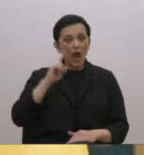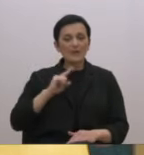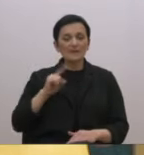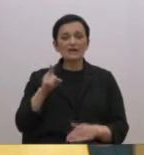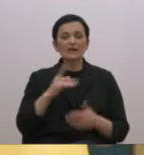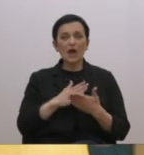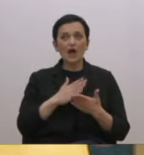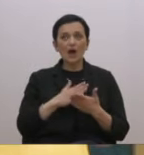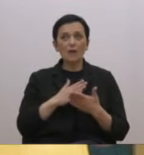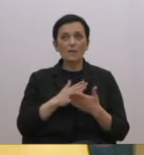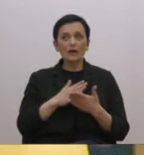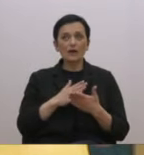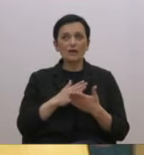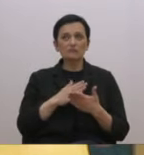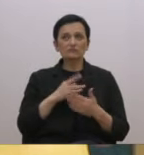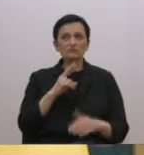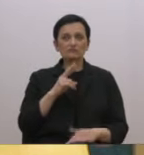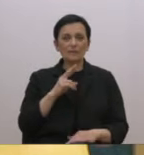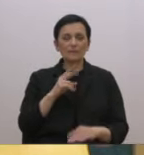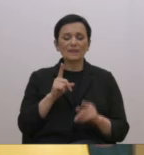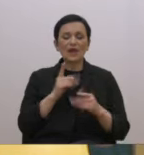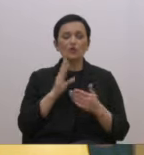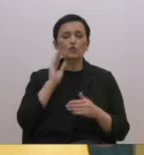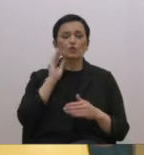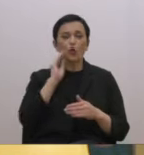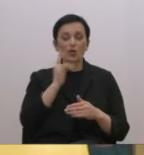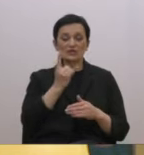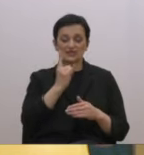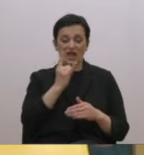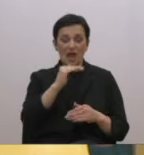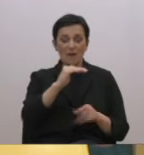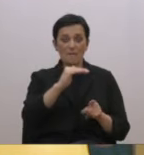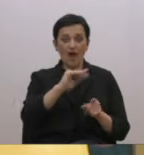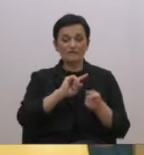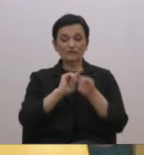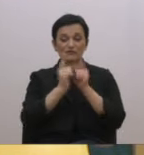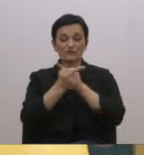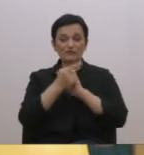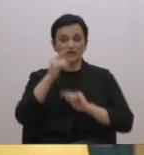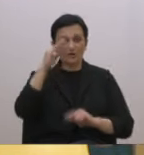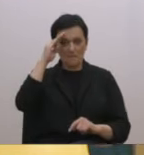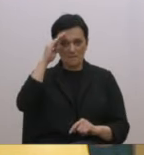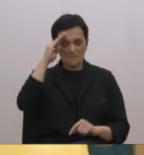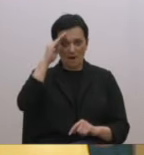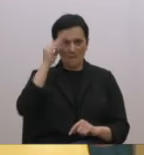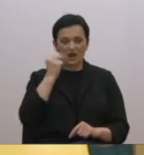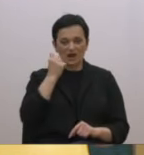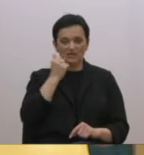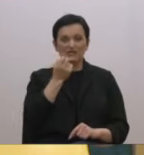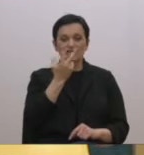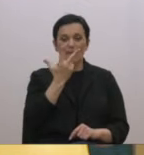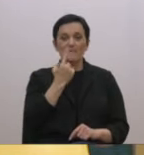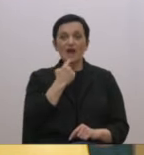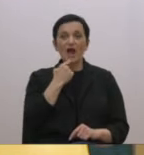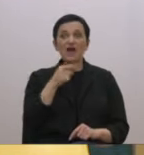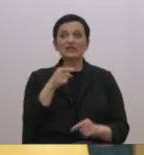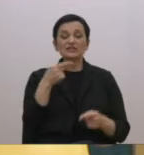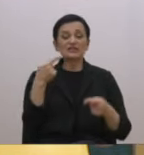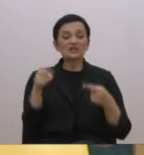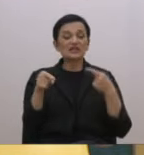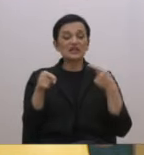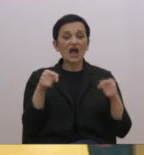რა, ბარმიცვა. ეს არის როცა ბავშვი ხდება მამაკაცი 13 წლის ასაკში. რითი